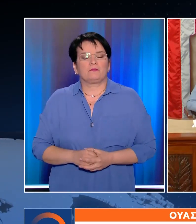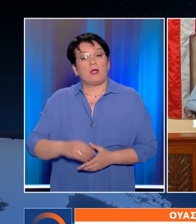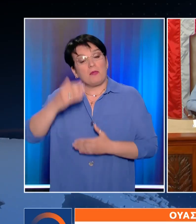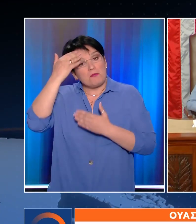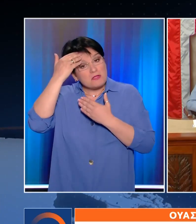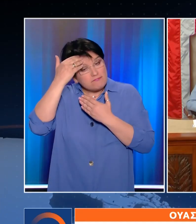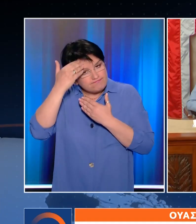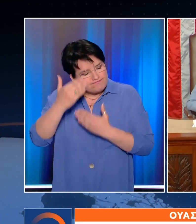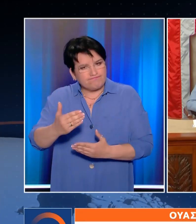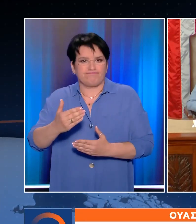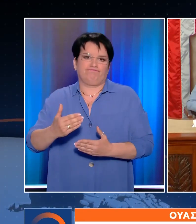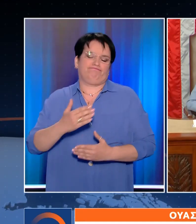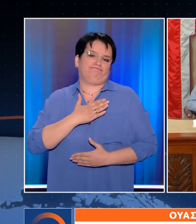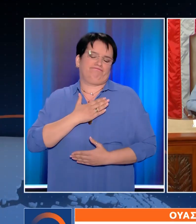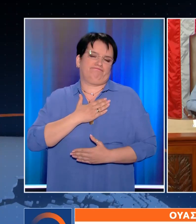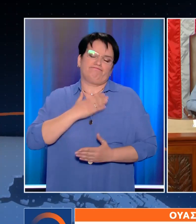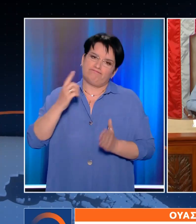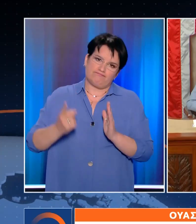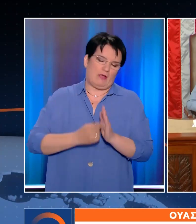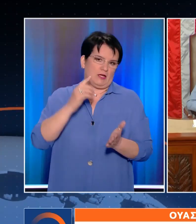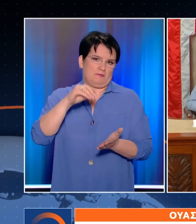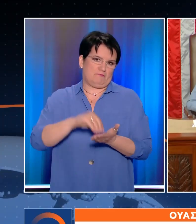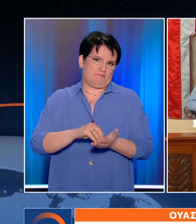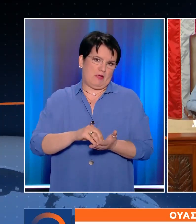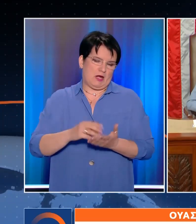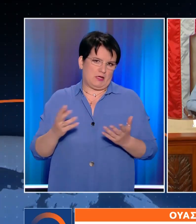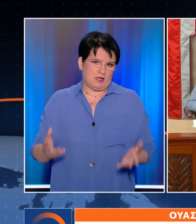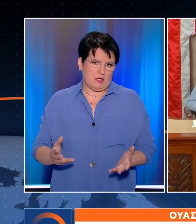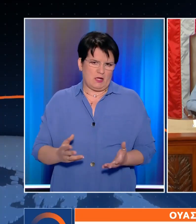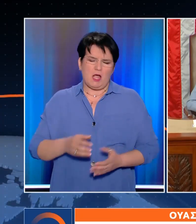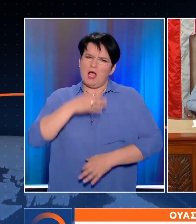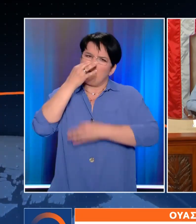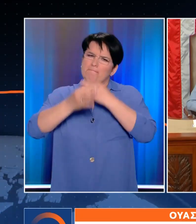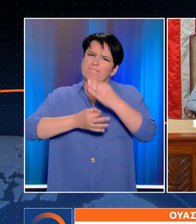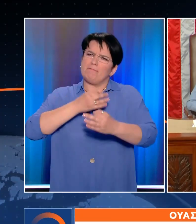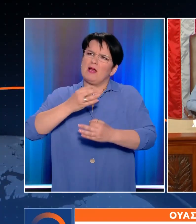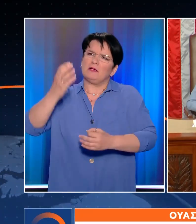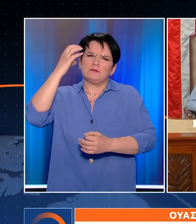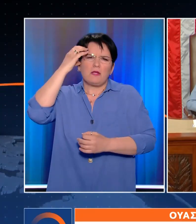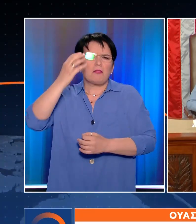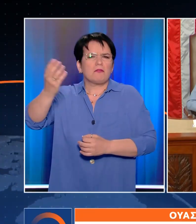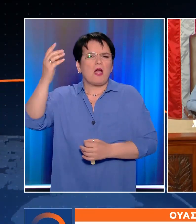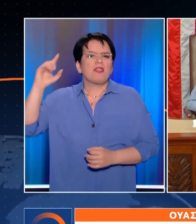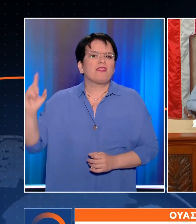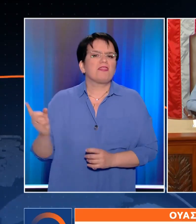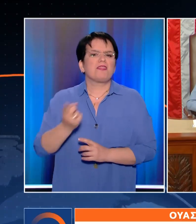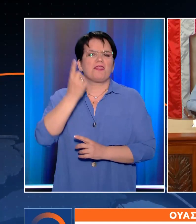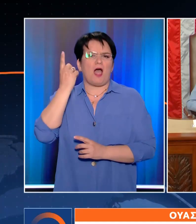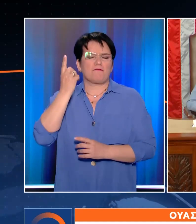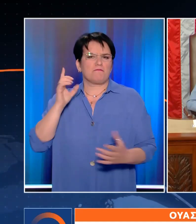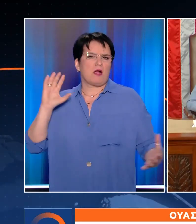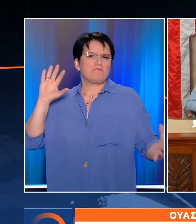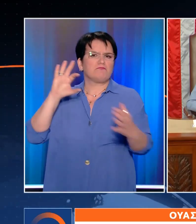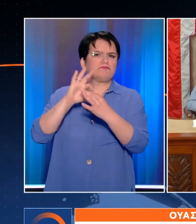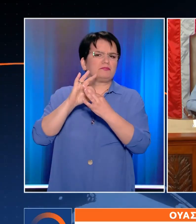ευγνωμονούμε για άλλη μια φορά, αλλά μιλώντας για ένα θαύμα το οποίο συνδέει